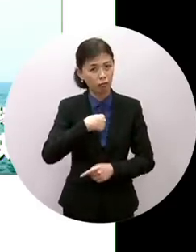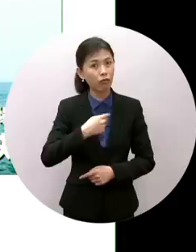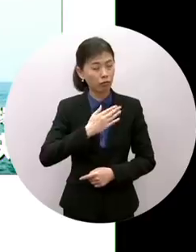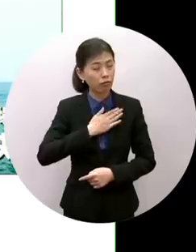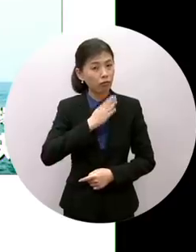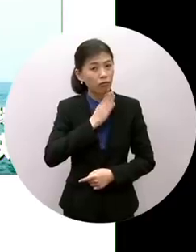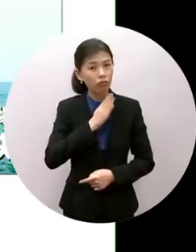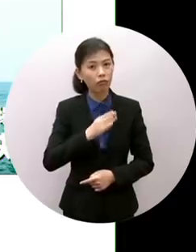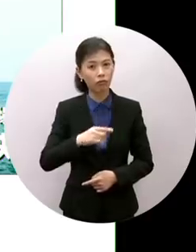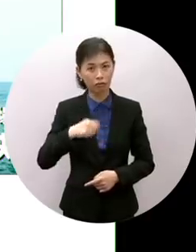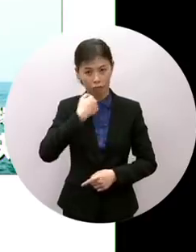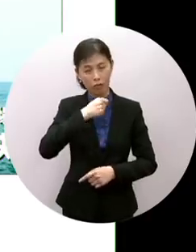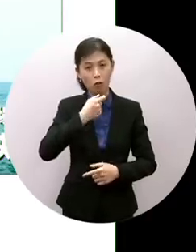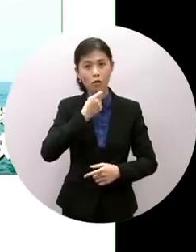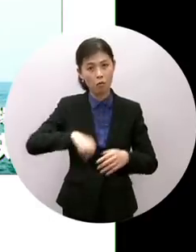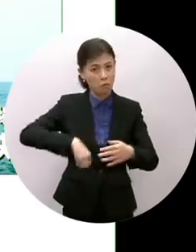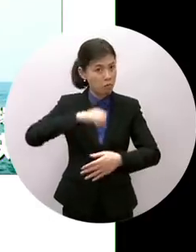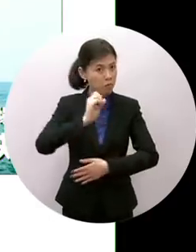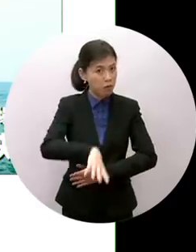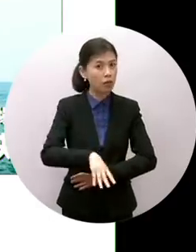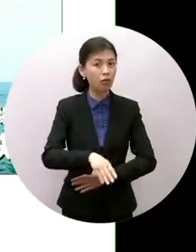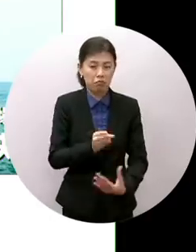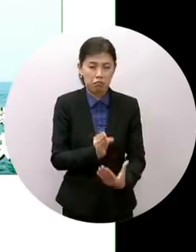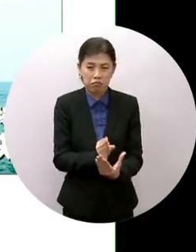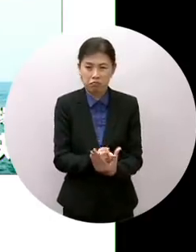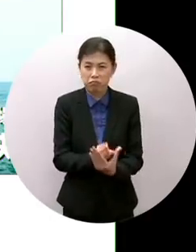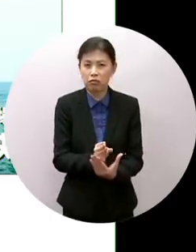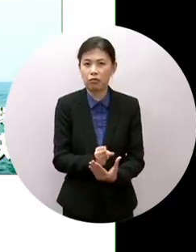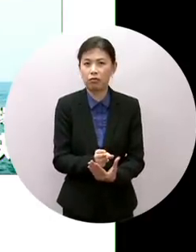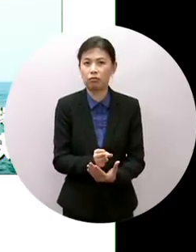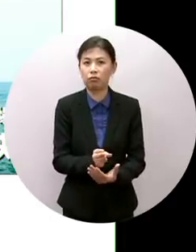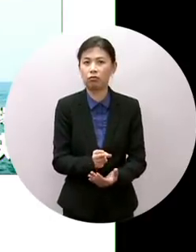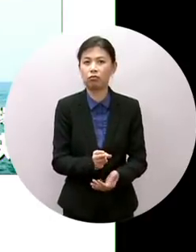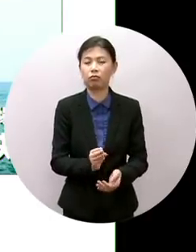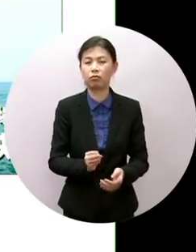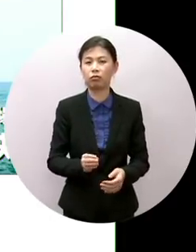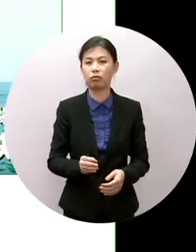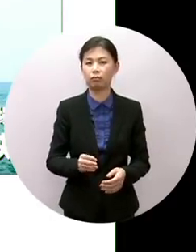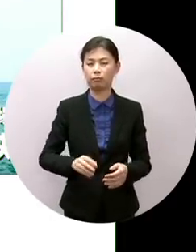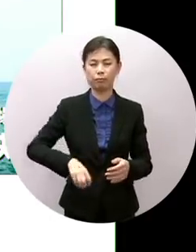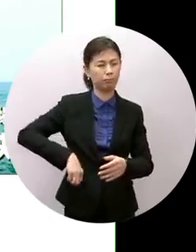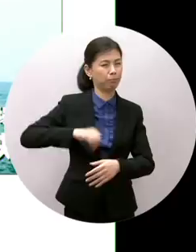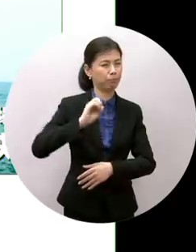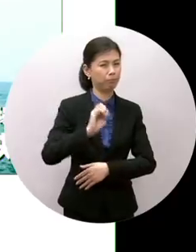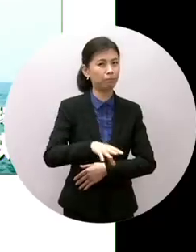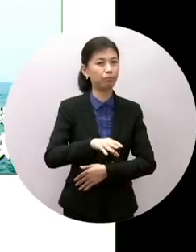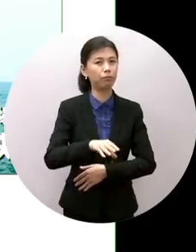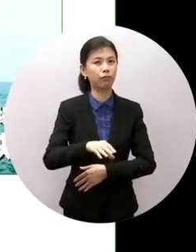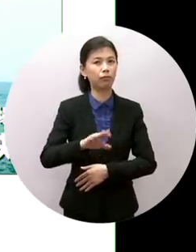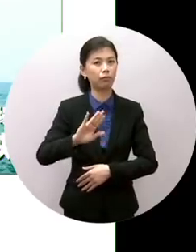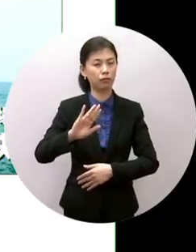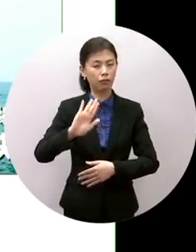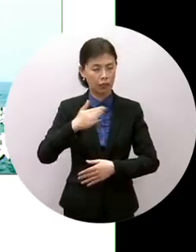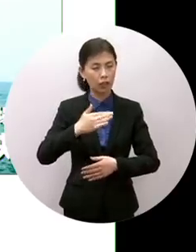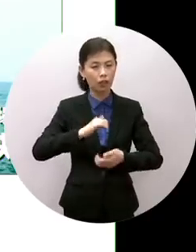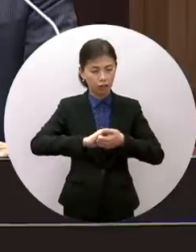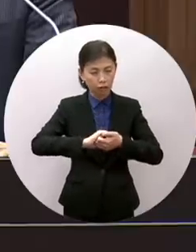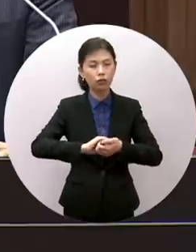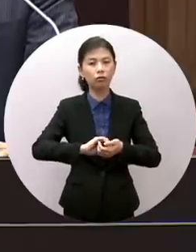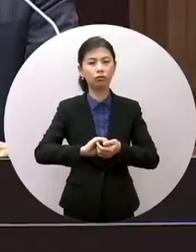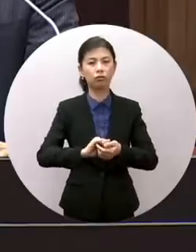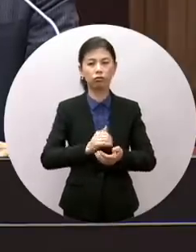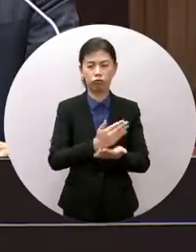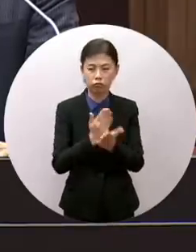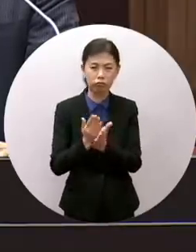们愿意舍得花钱，我们可以用更大的这个成本来投入，但是我们一定要国产化。 对， 刚